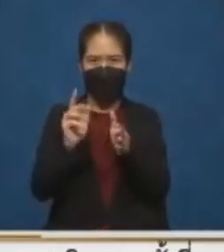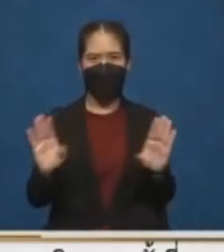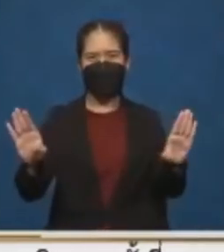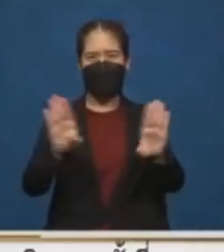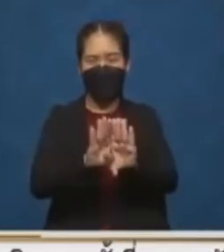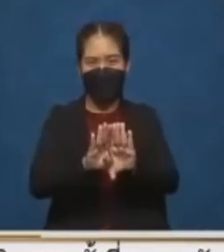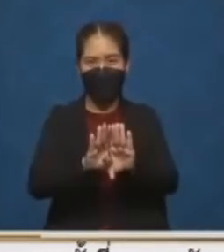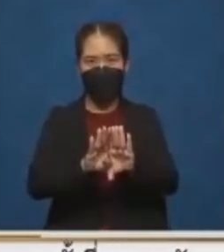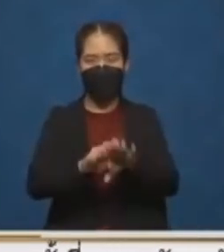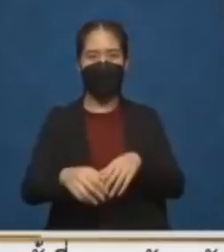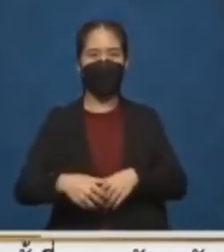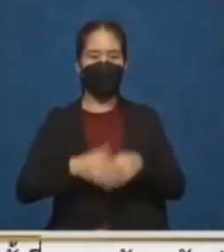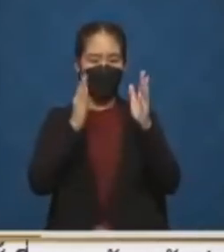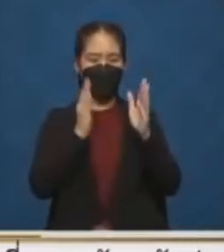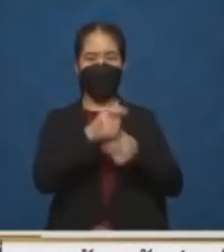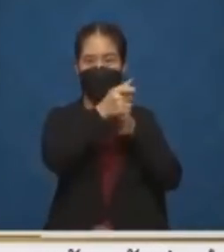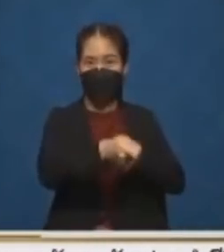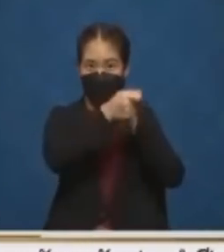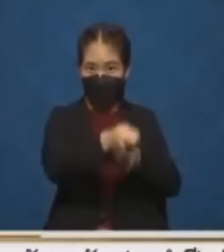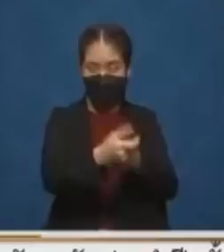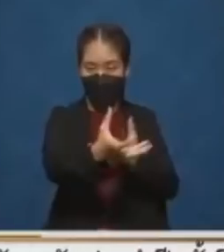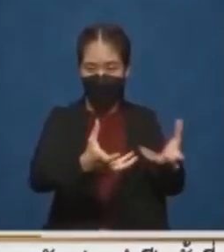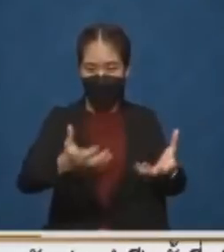พี่น้องเกษฐกรณที่ขายของไมได้ราคา